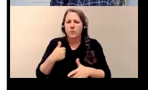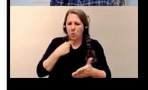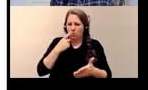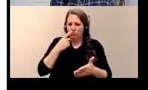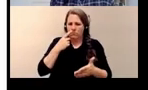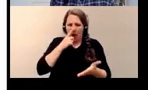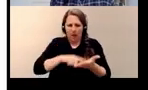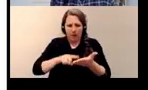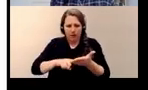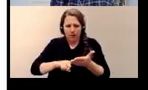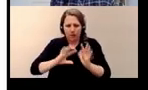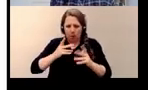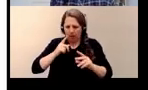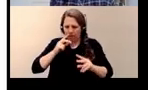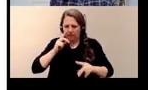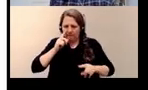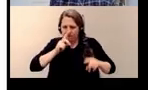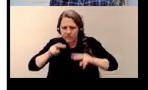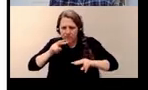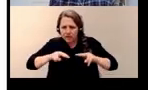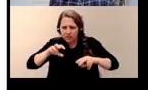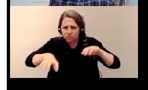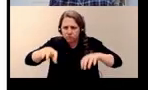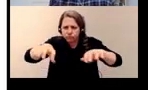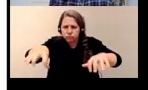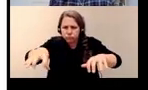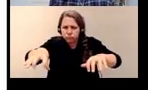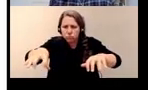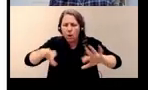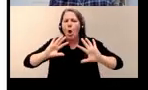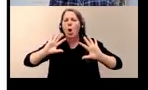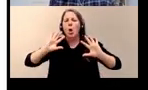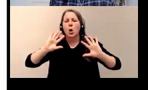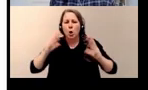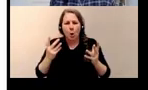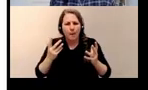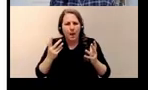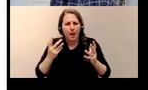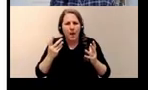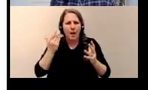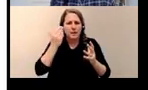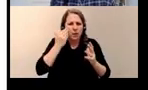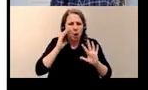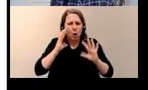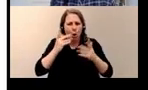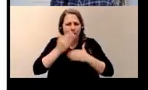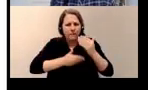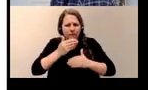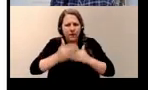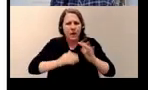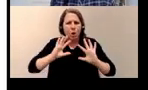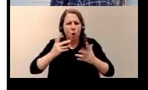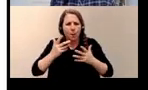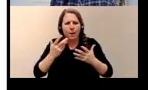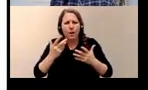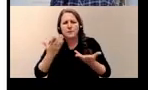espaces, on pourrait en fait mieux connaître ces pratiques, ces façons de faire, et saisir éventuellement le